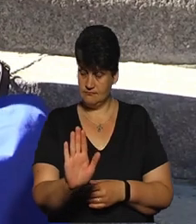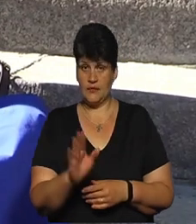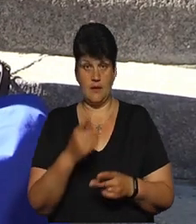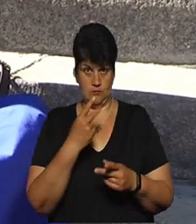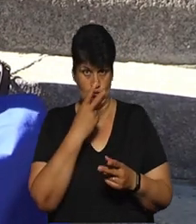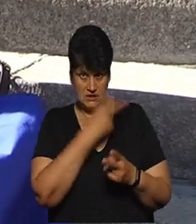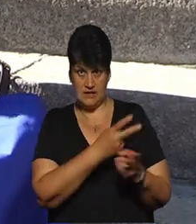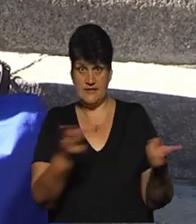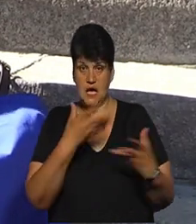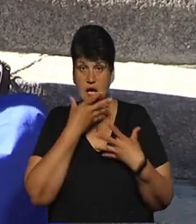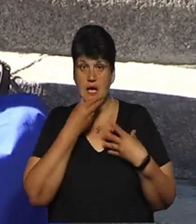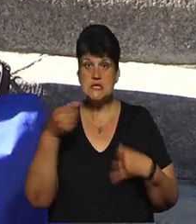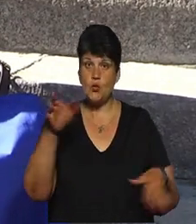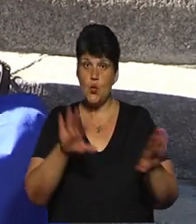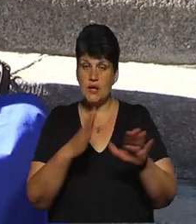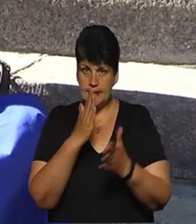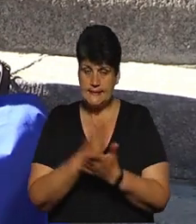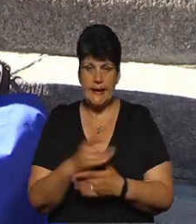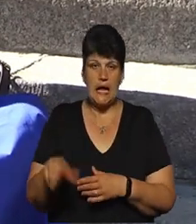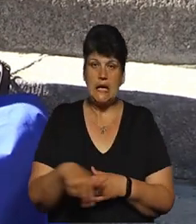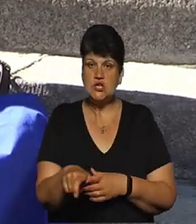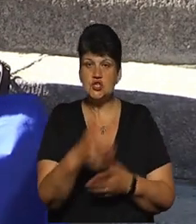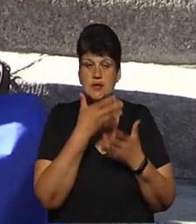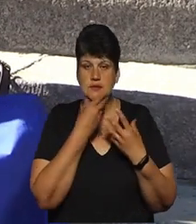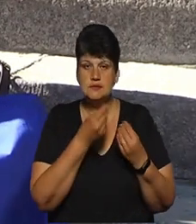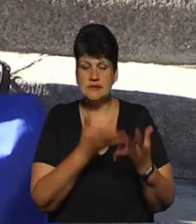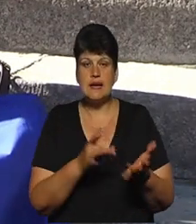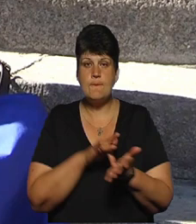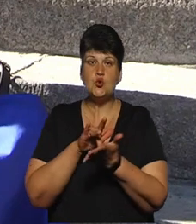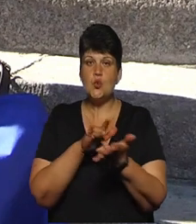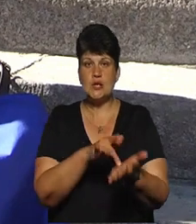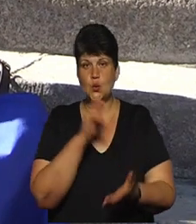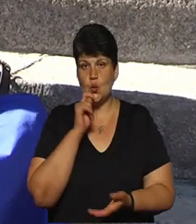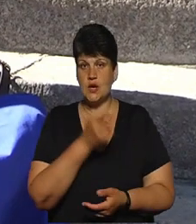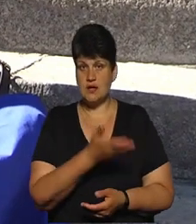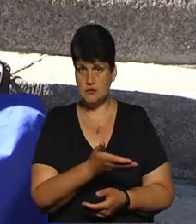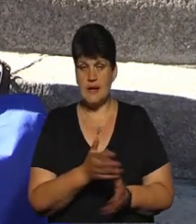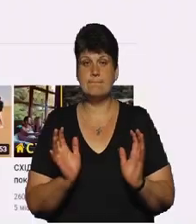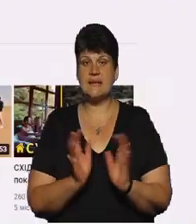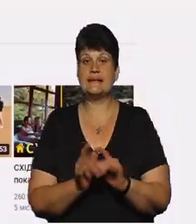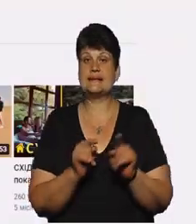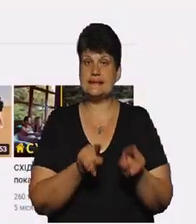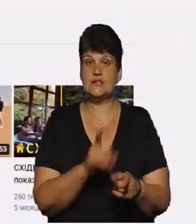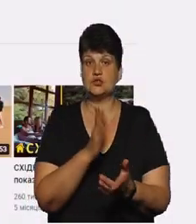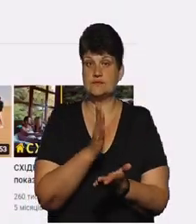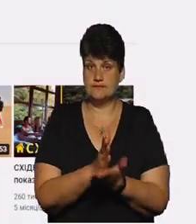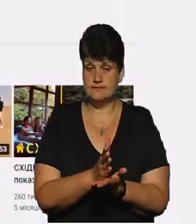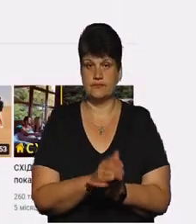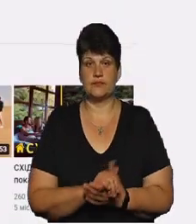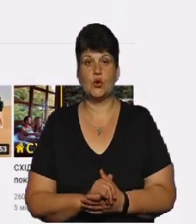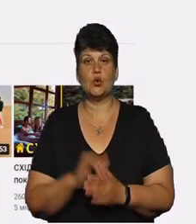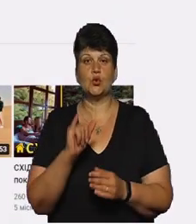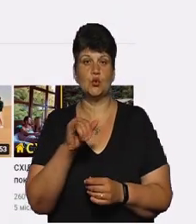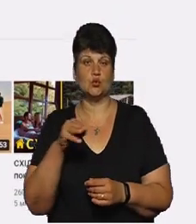нас красиві гори є, які в нас річки. Треба подорожувати Україною і берегти те, що ми маємо. Ютуб-каналу Узолий